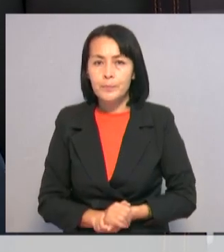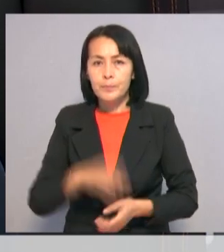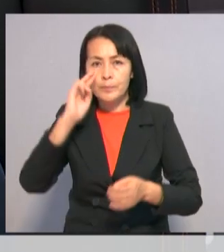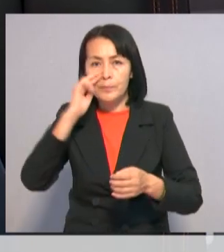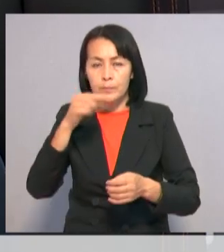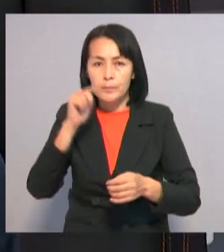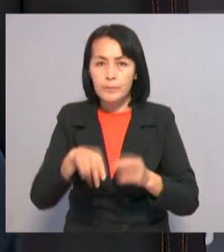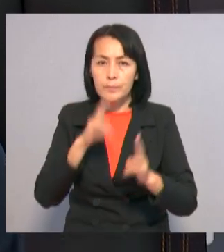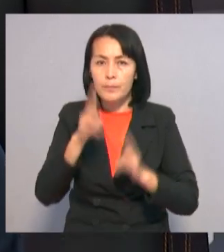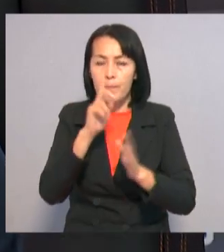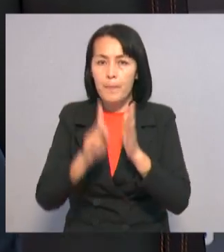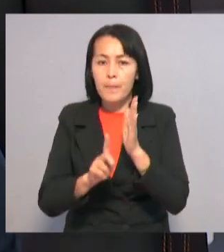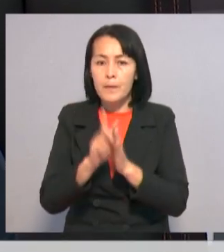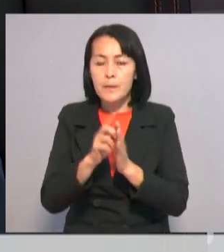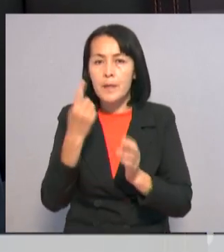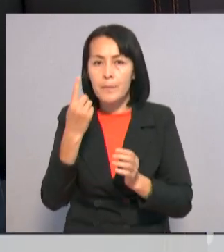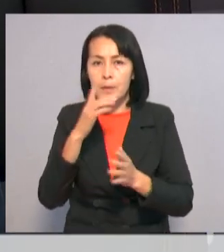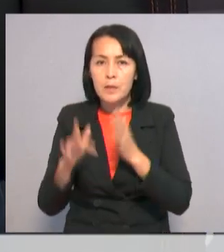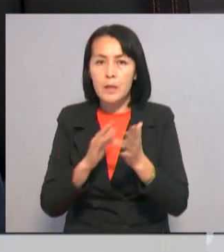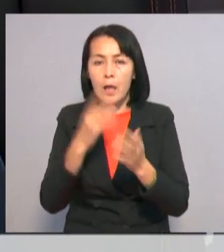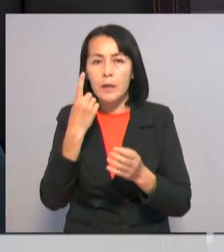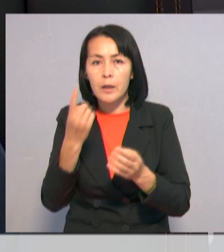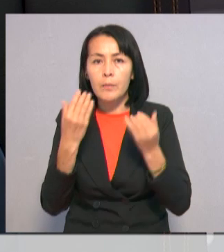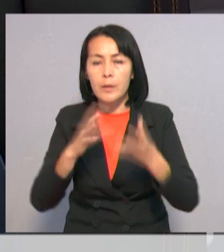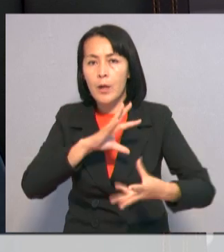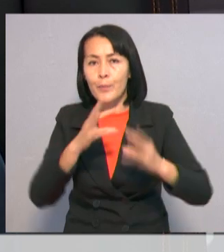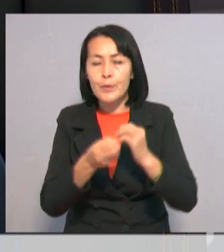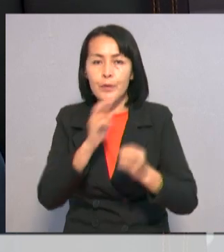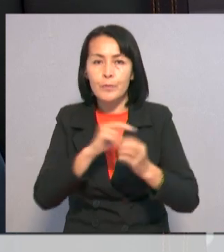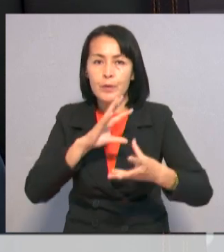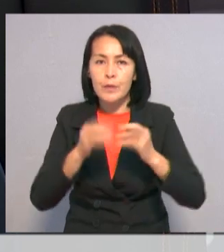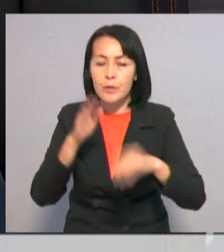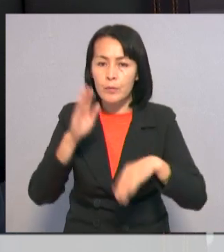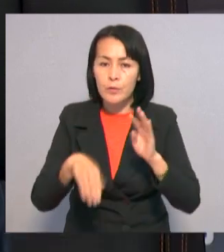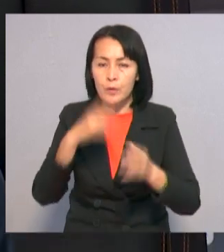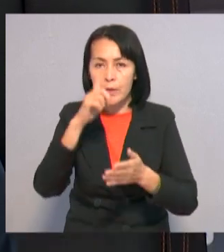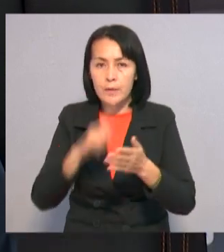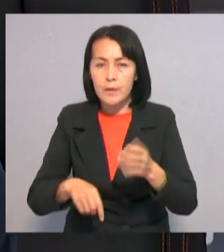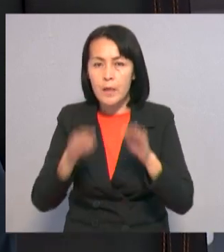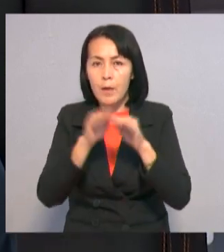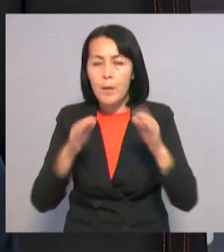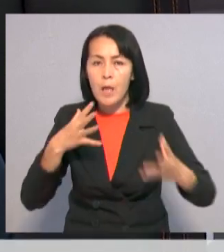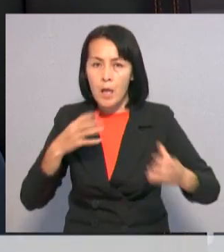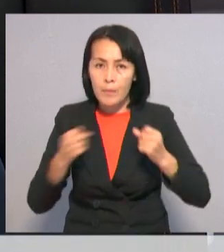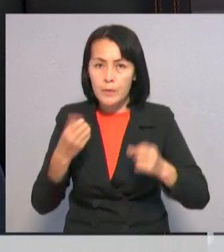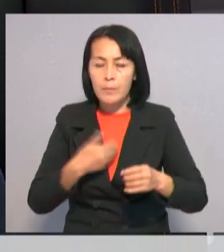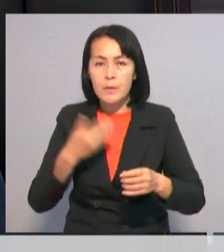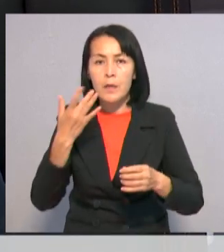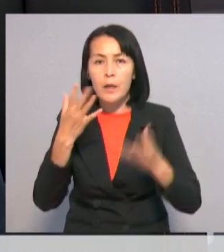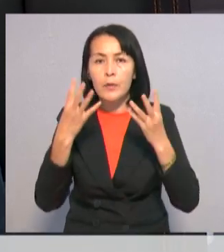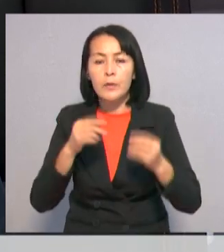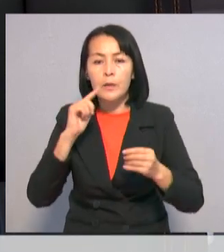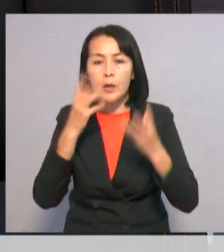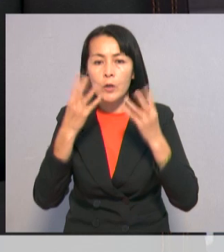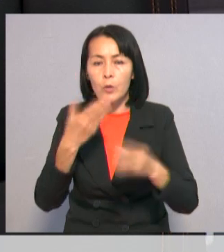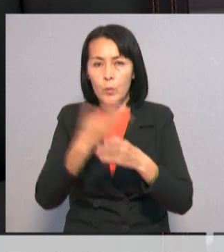Шымкент осында оталарды қолға алып жатқан алғашқы қалалардың бірі. Бірлескен жұмыс нәтижесін беретіне сенемін. Балалар аман болсын, біз қашанда қиналғанда